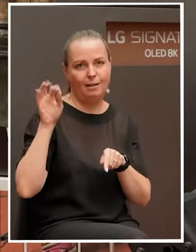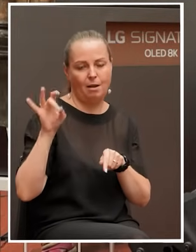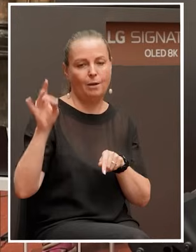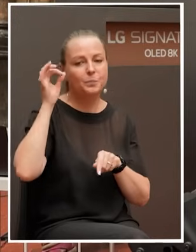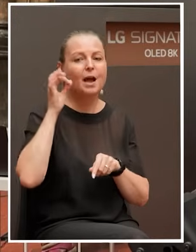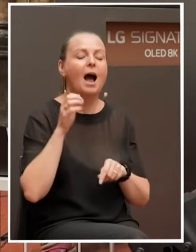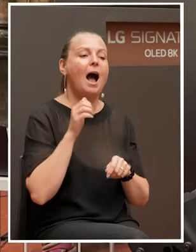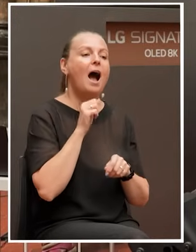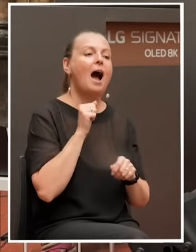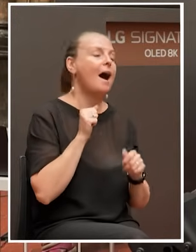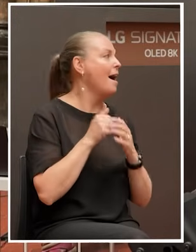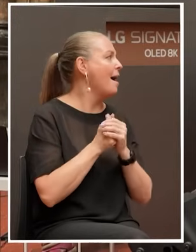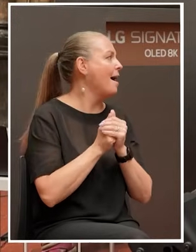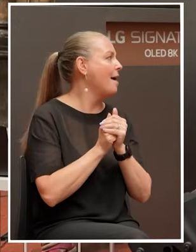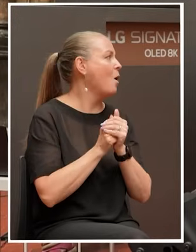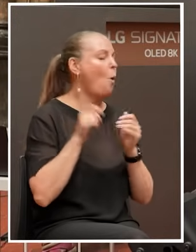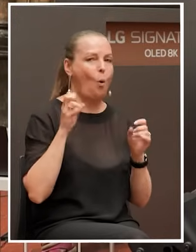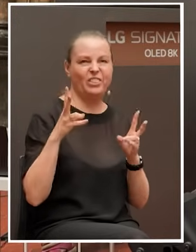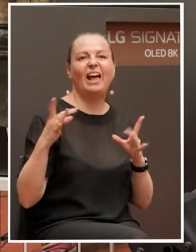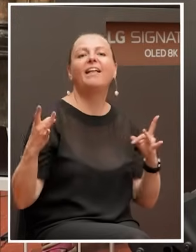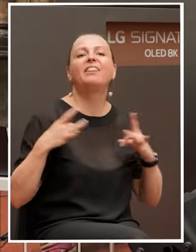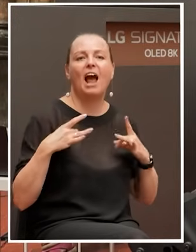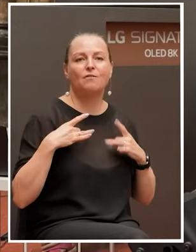символизировать, нервно отреагировал на